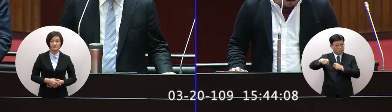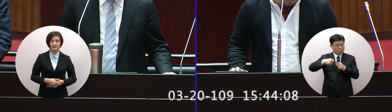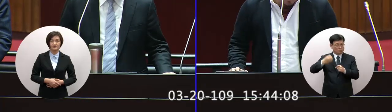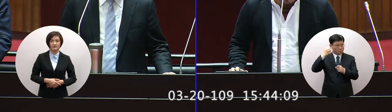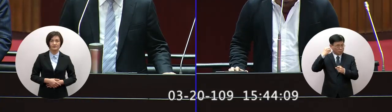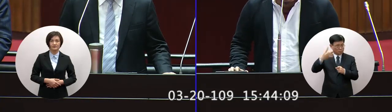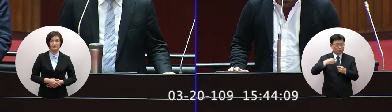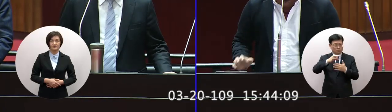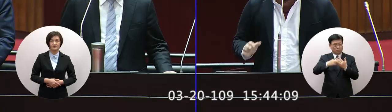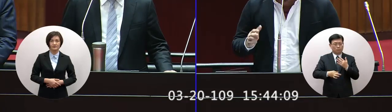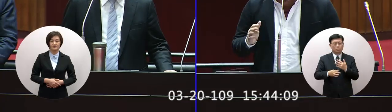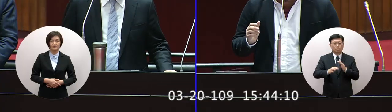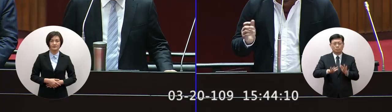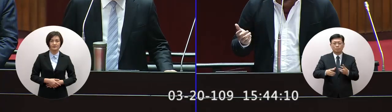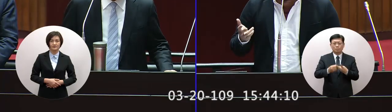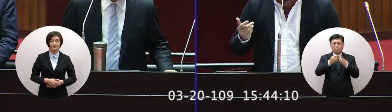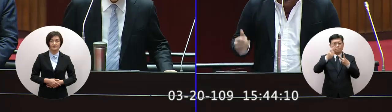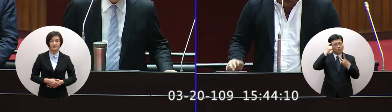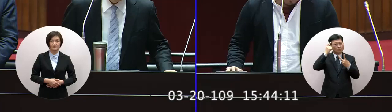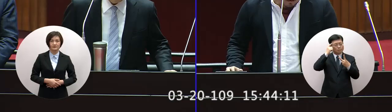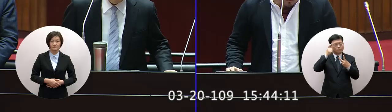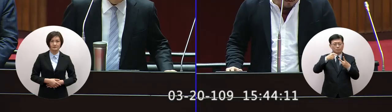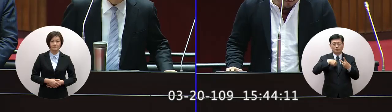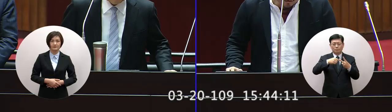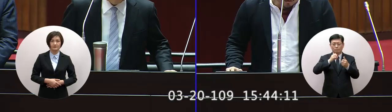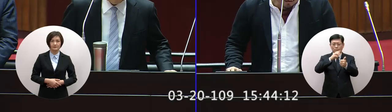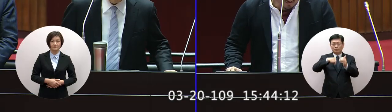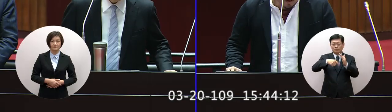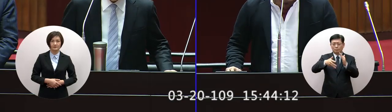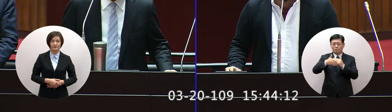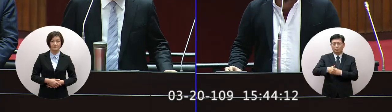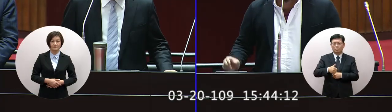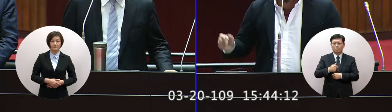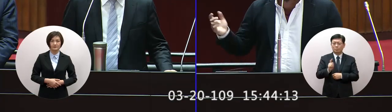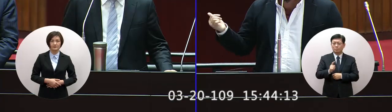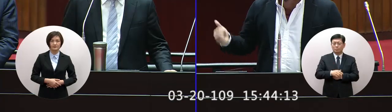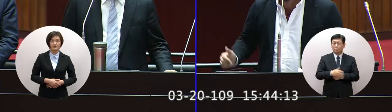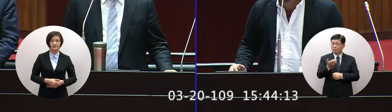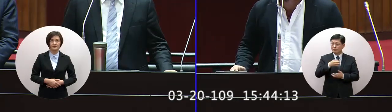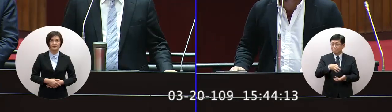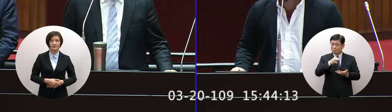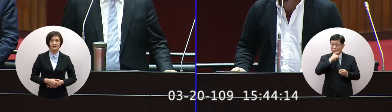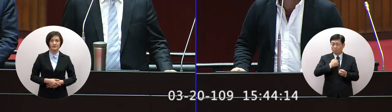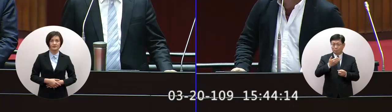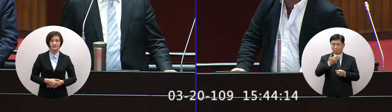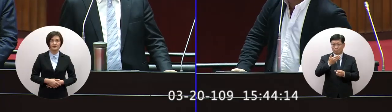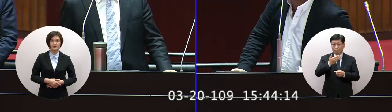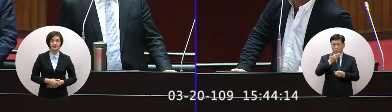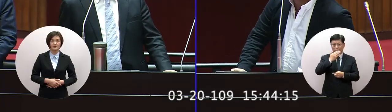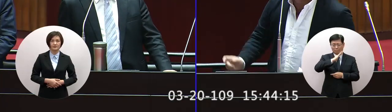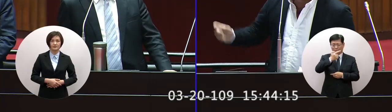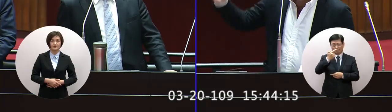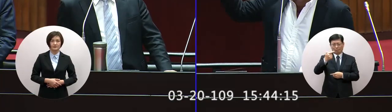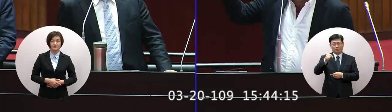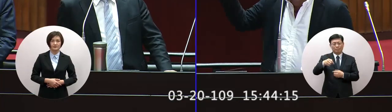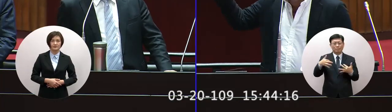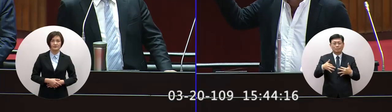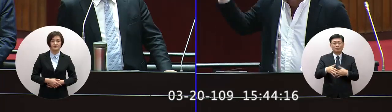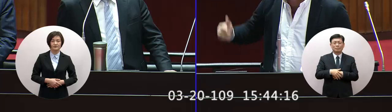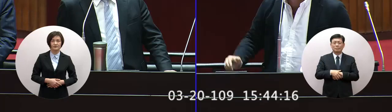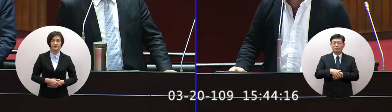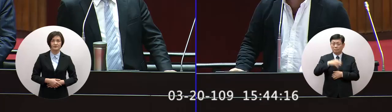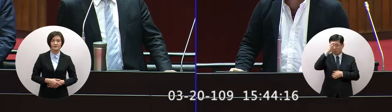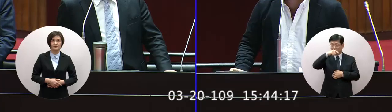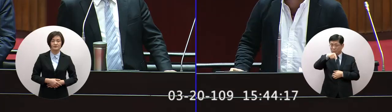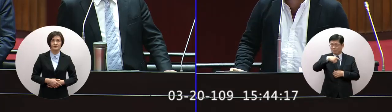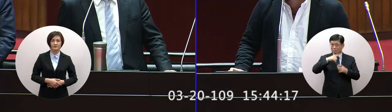新的框架。那第二个是我今天想要再跟院长提的第二件事情哦，是关于刚才说的极端天气这件事情哦。那我不知道院长其实我